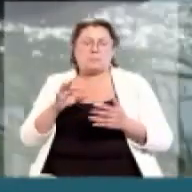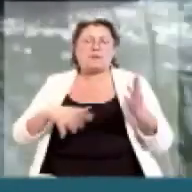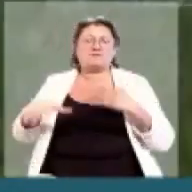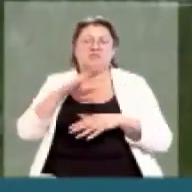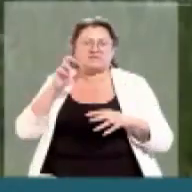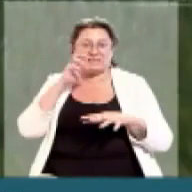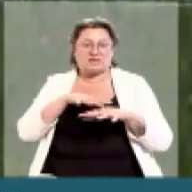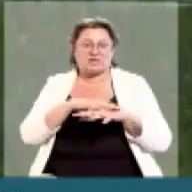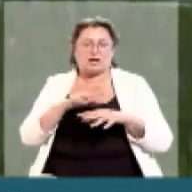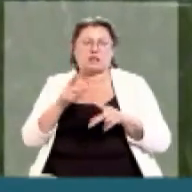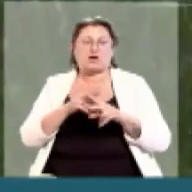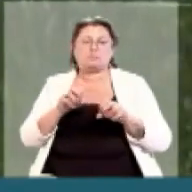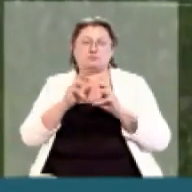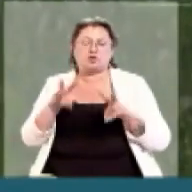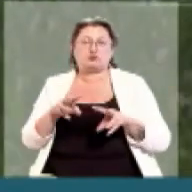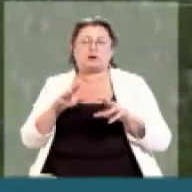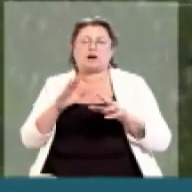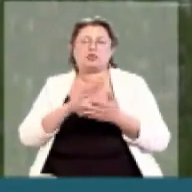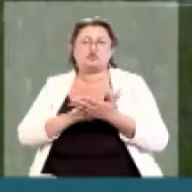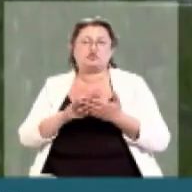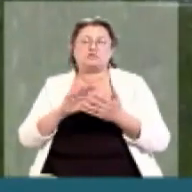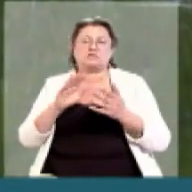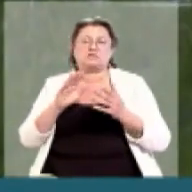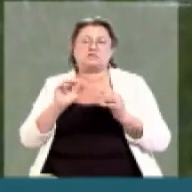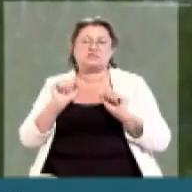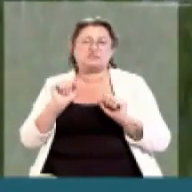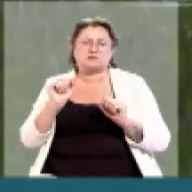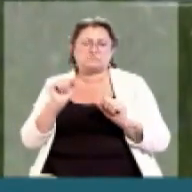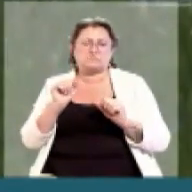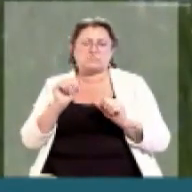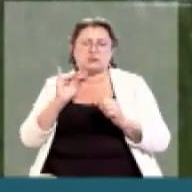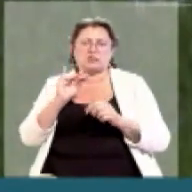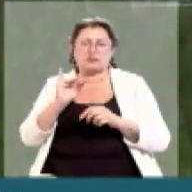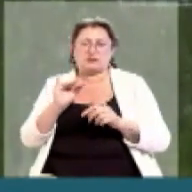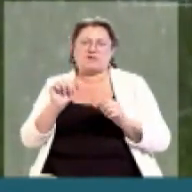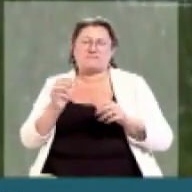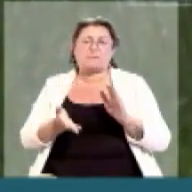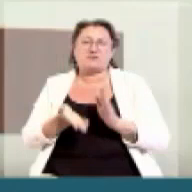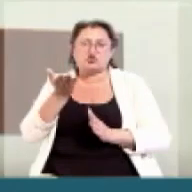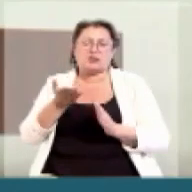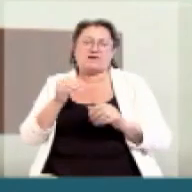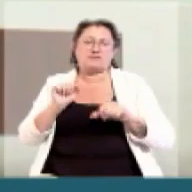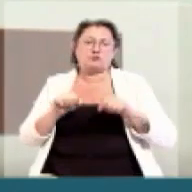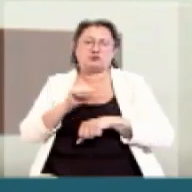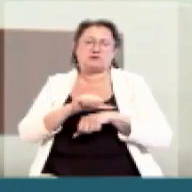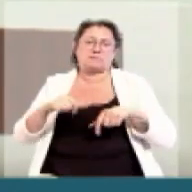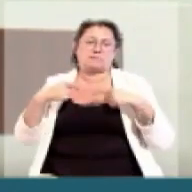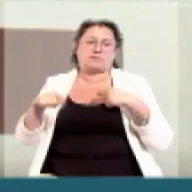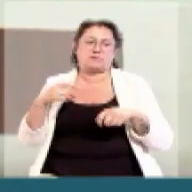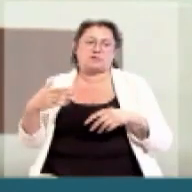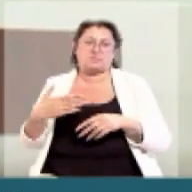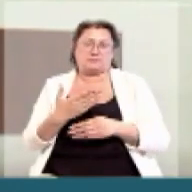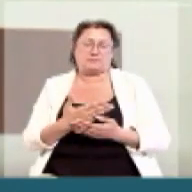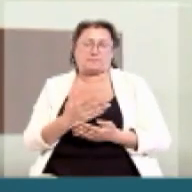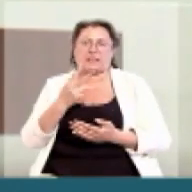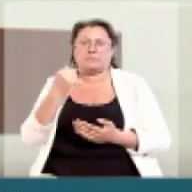оның экспорттық әлеуетін арттыруға үлес қосады. Осыған байланысты мемлекет балық шаруашылығын дамыту мәселелеріне көп көңіл бөліп келеді.